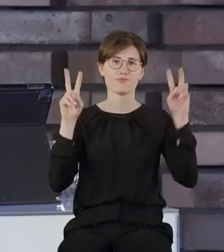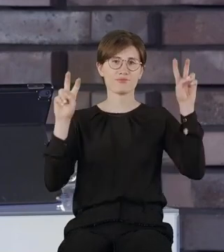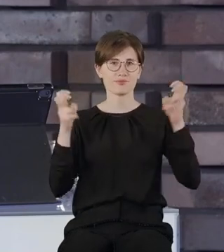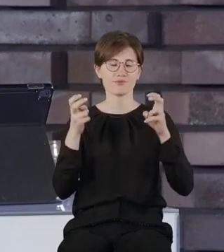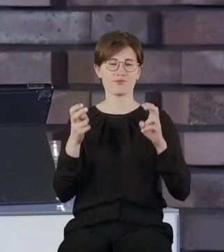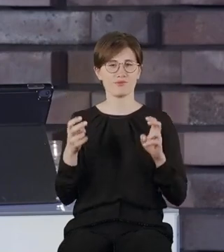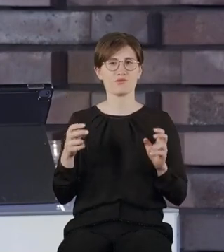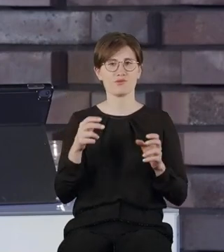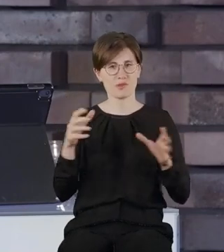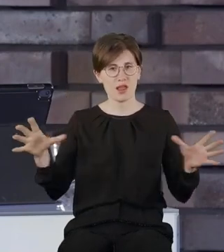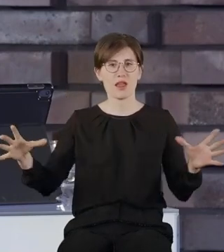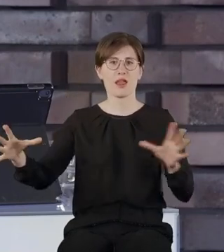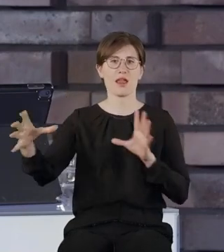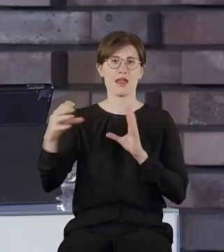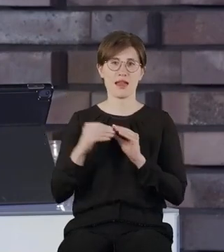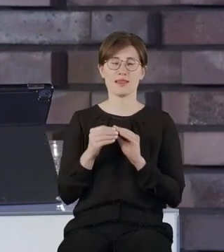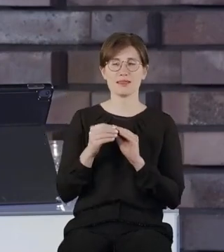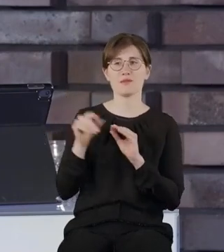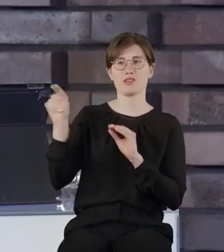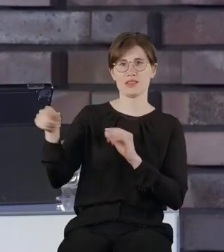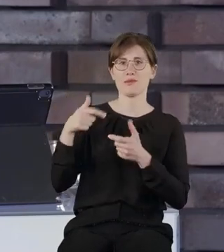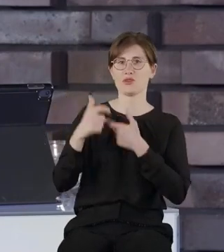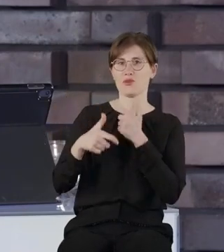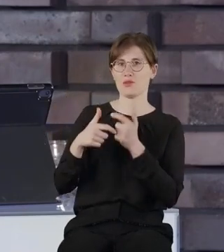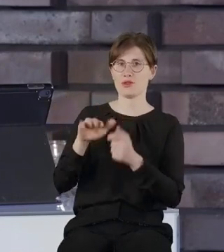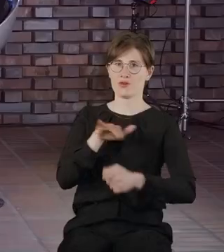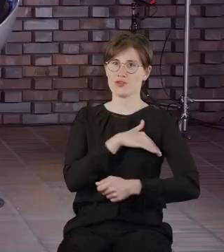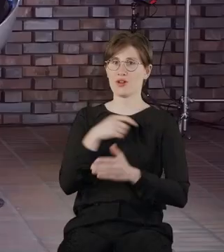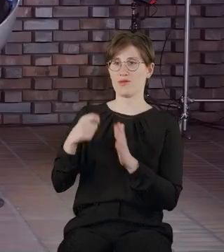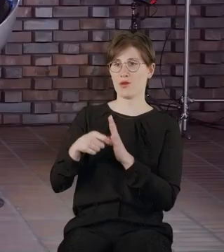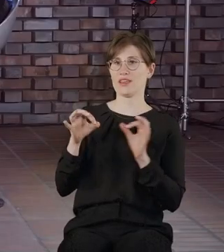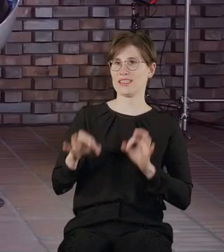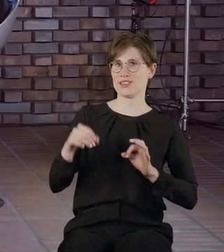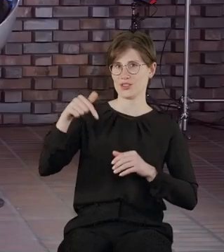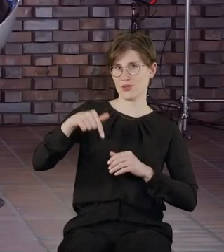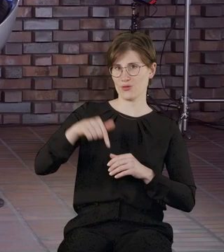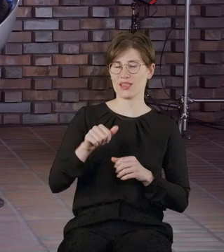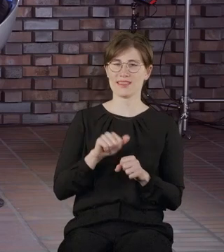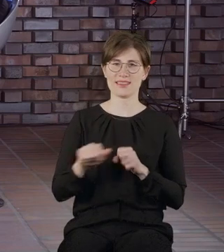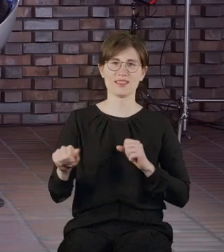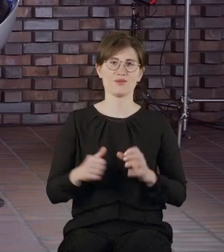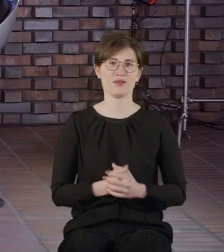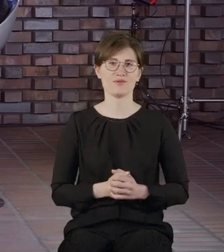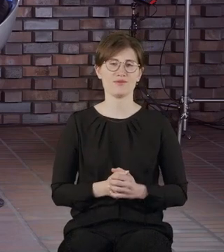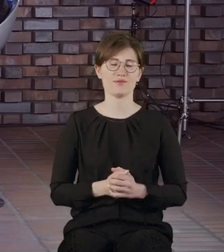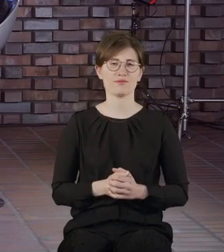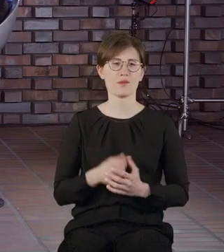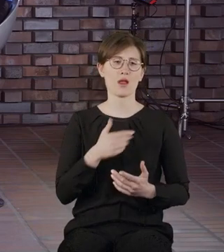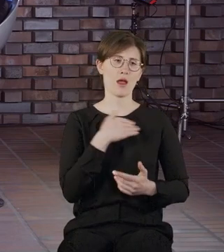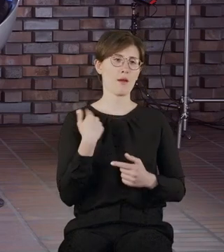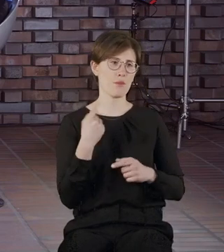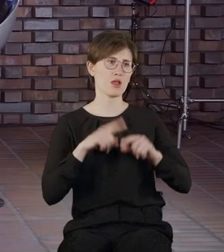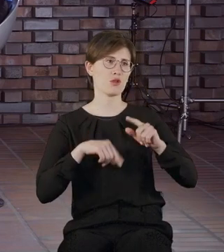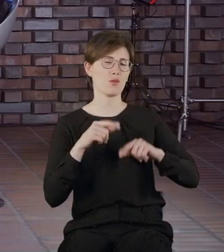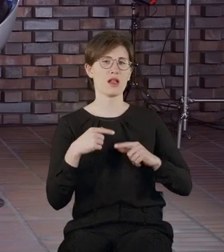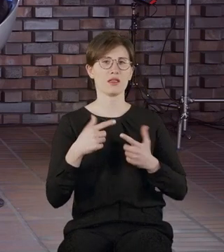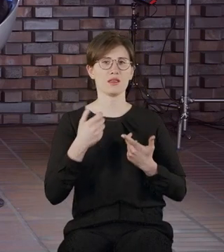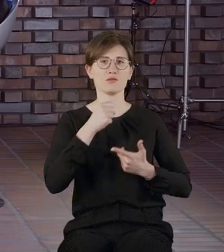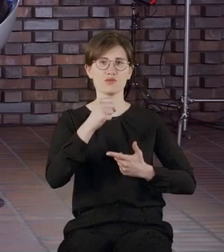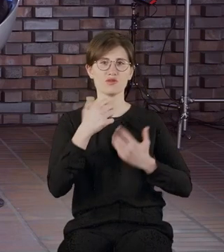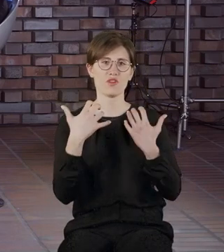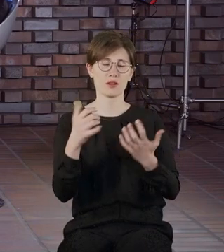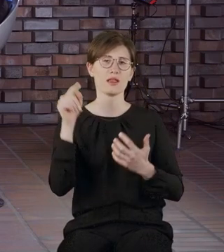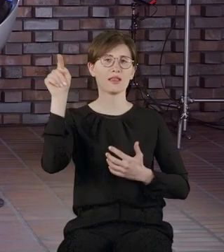Został on oczywiście nagrany w Szkole Filmowej, w której także dzisiaj się znajdujemy. Dotychczas świętowaliśmy, zapraszając na koncert akademicki w